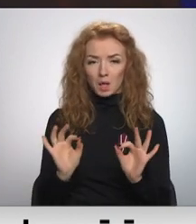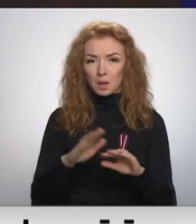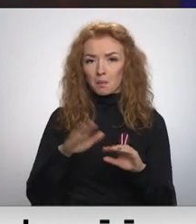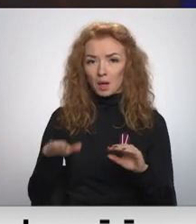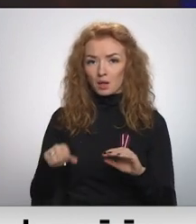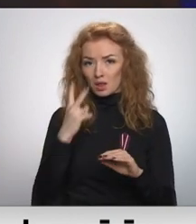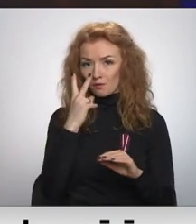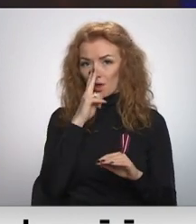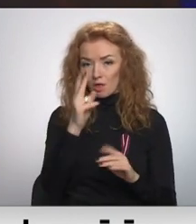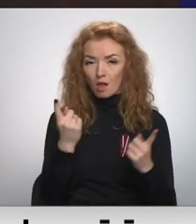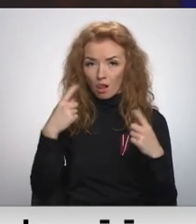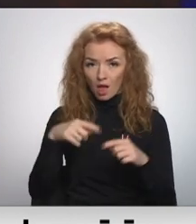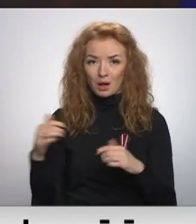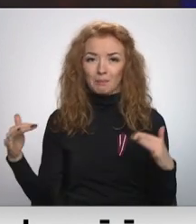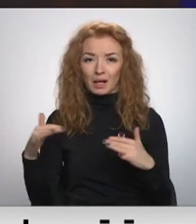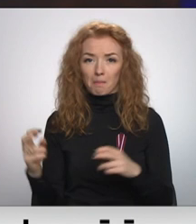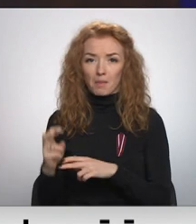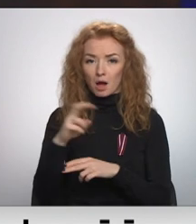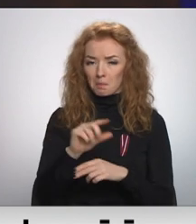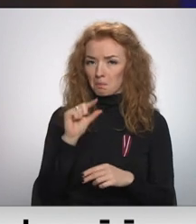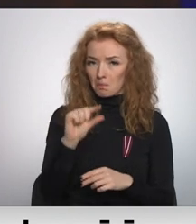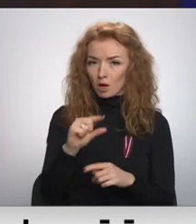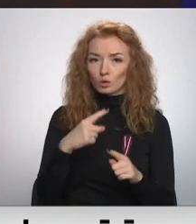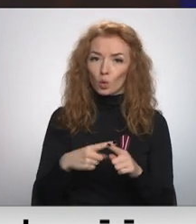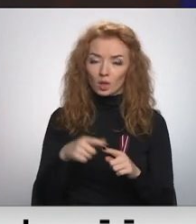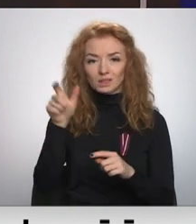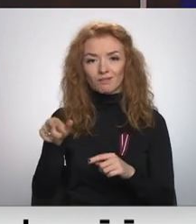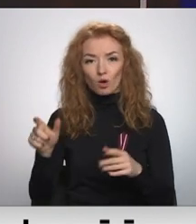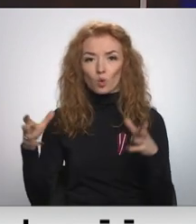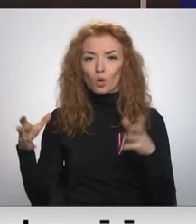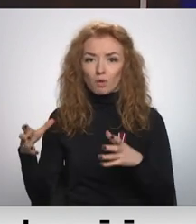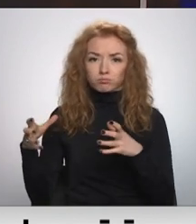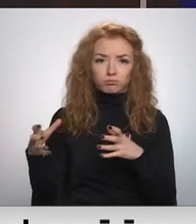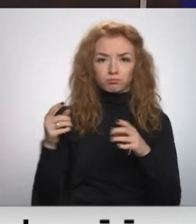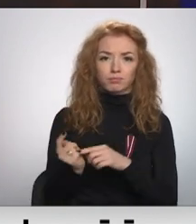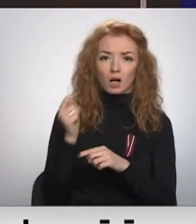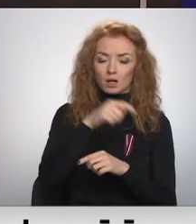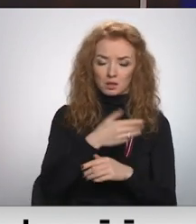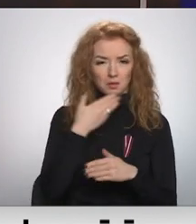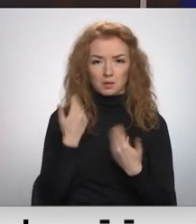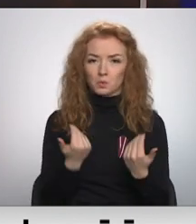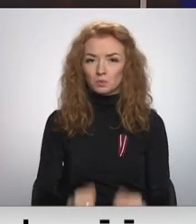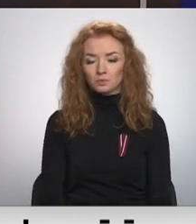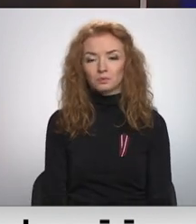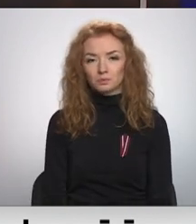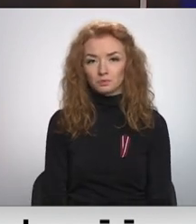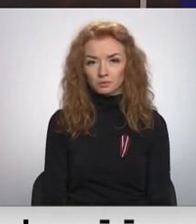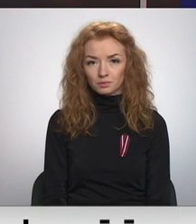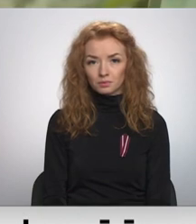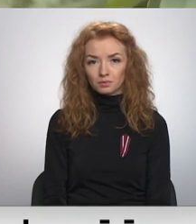nedēļu laikā robežas čersotāju ir mazāk un nav indikāciju par cilvēku grupām, kuras dotos Latvijas virzienā. Turpina Dāvids